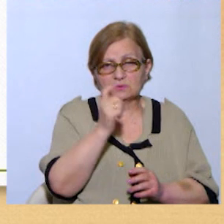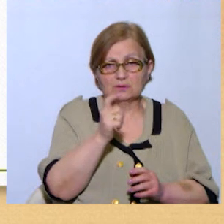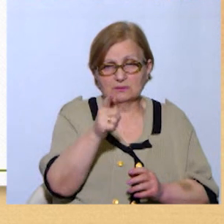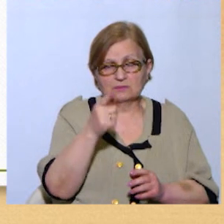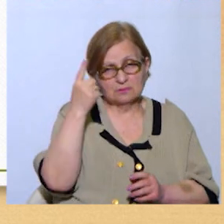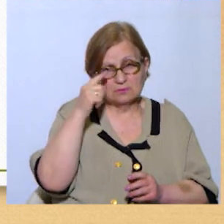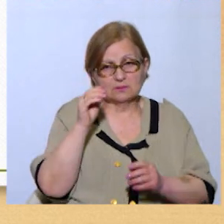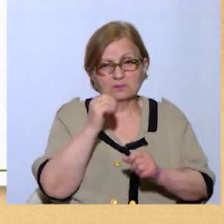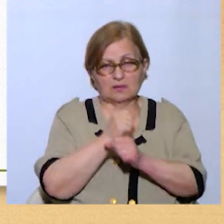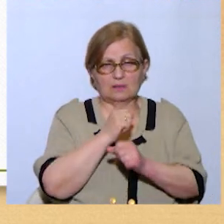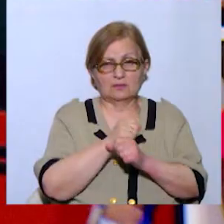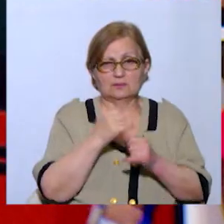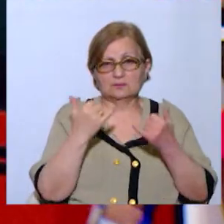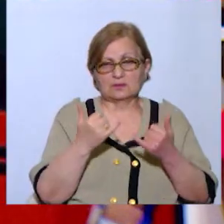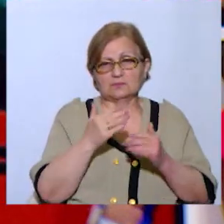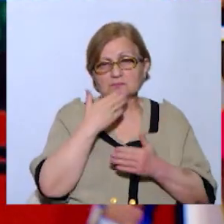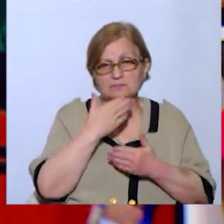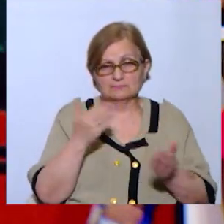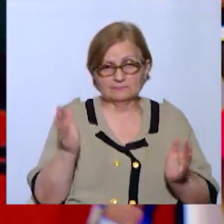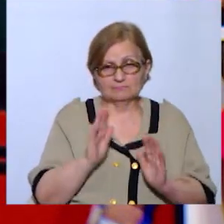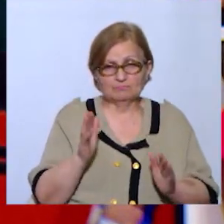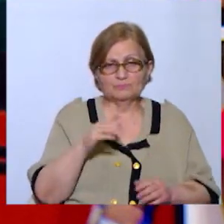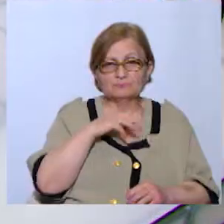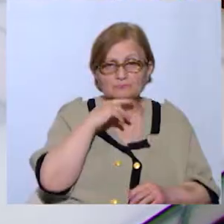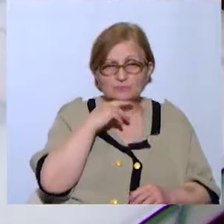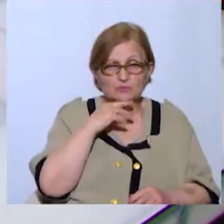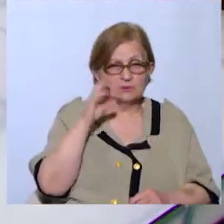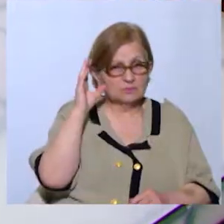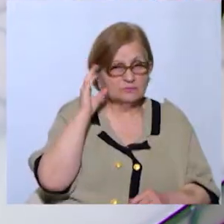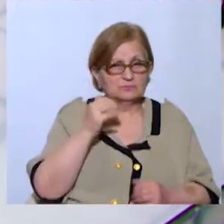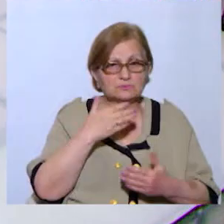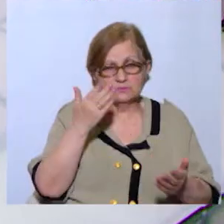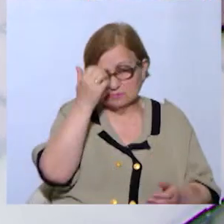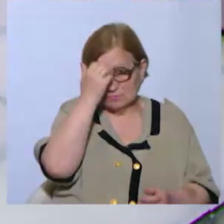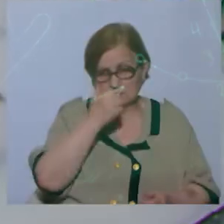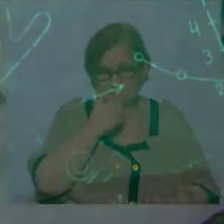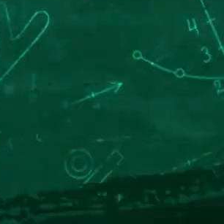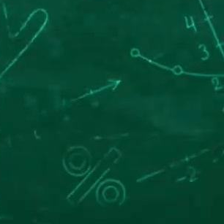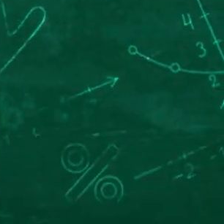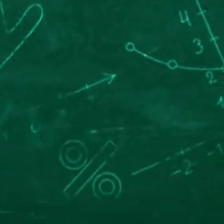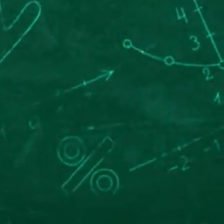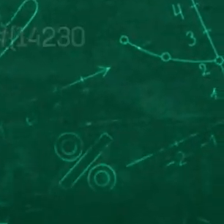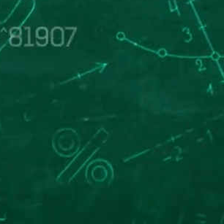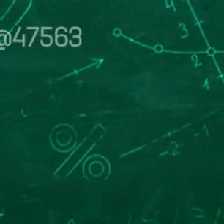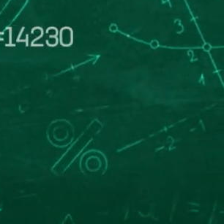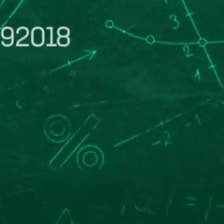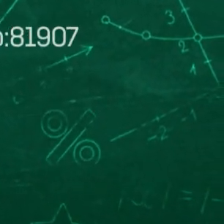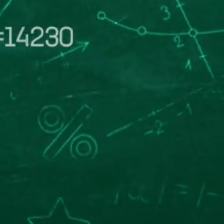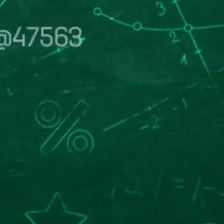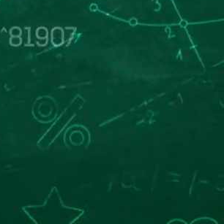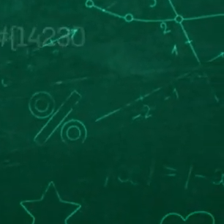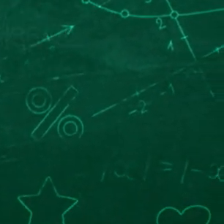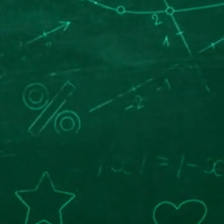მათი ამოხსნები დღეისათვის სულ ეს იყო გმადლობთ ყურადღებისთვის ნახვამდის